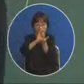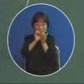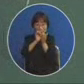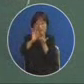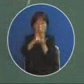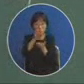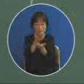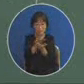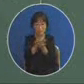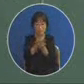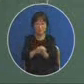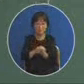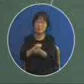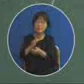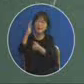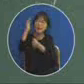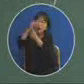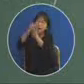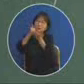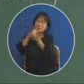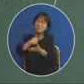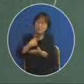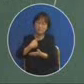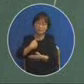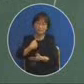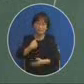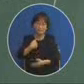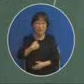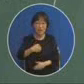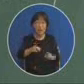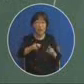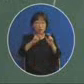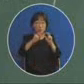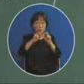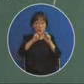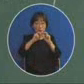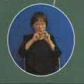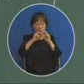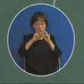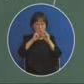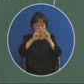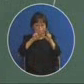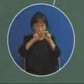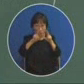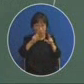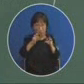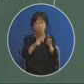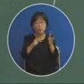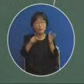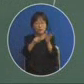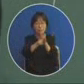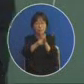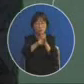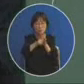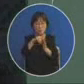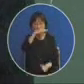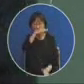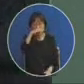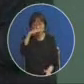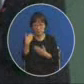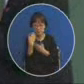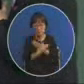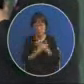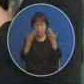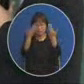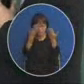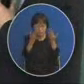나를 올바른 선교할 수 있는 이 교회 헌신을 하게 하소서. God, help me to give the correct devotion to the church so that I can carry